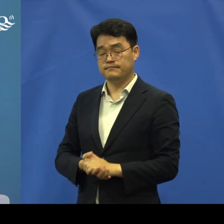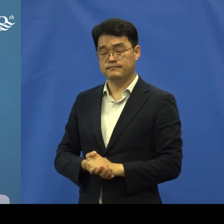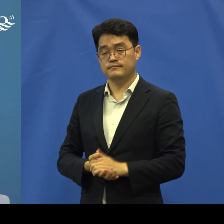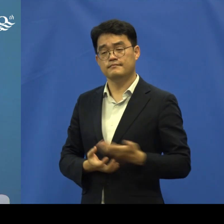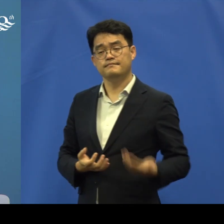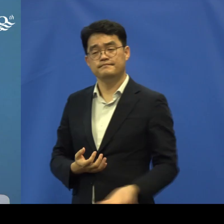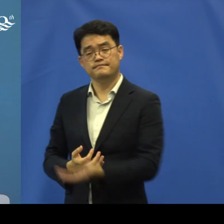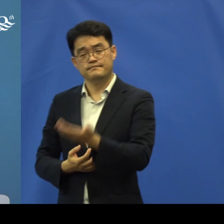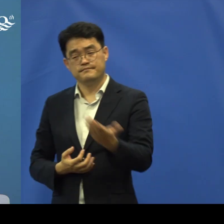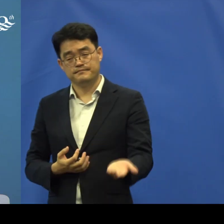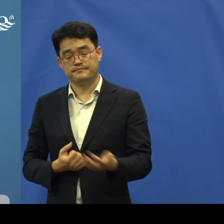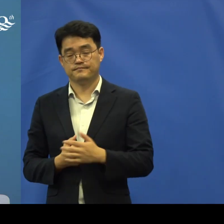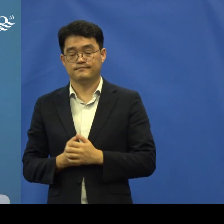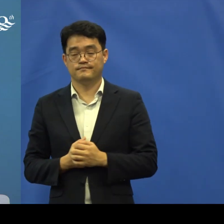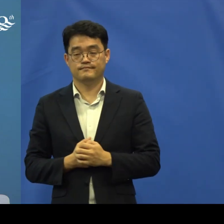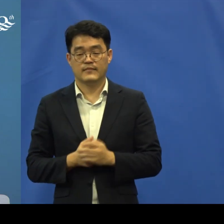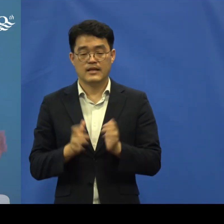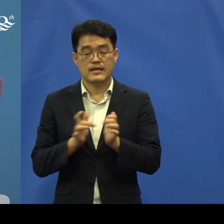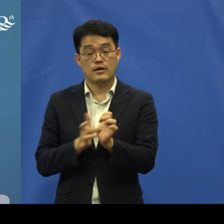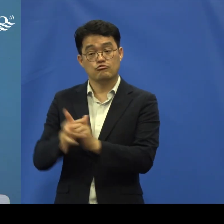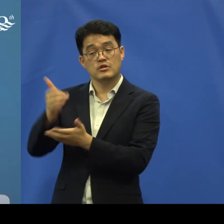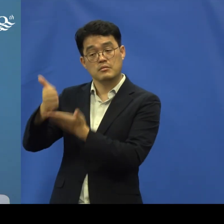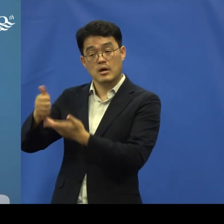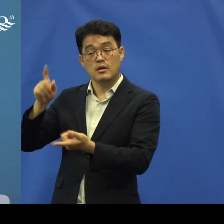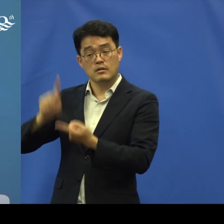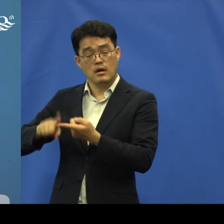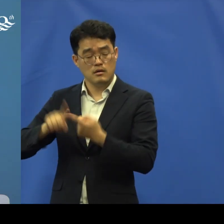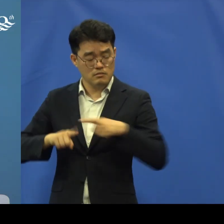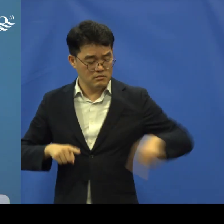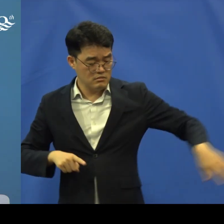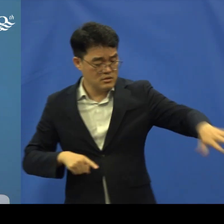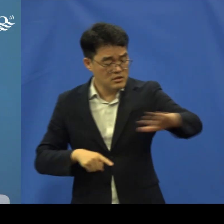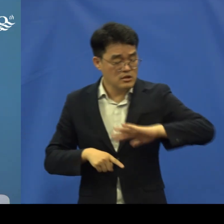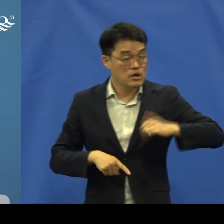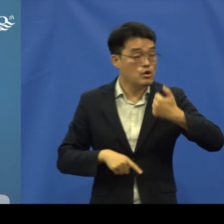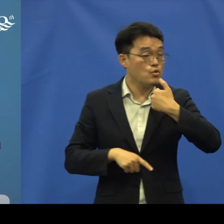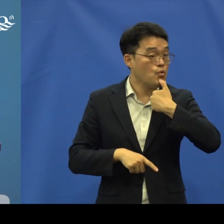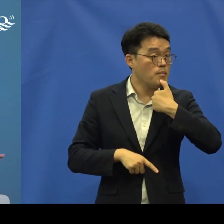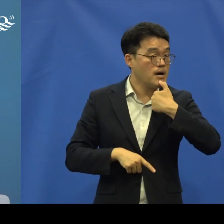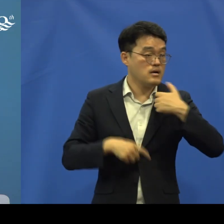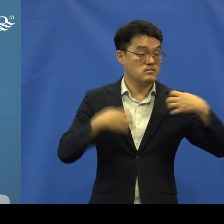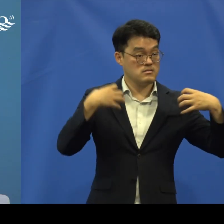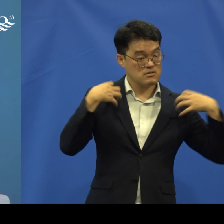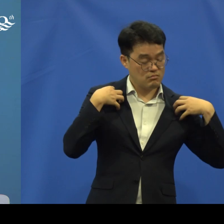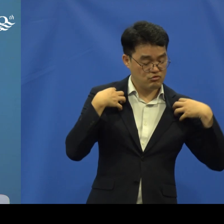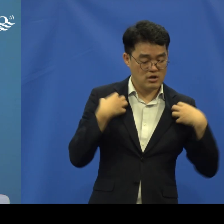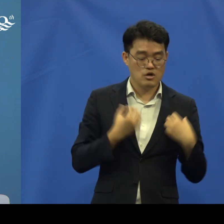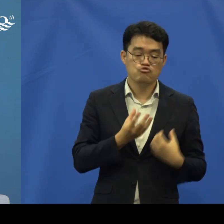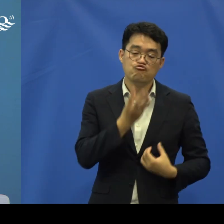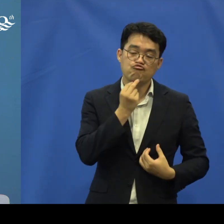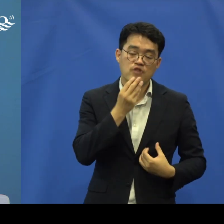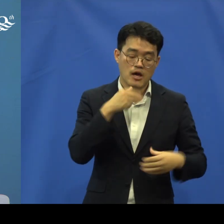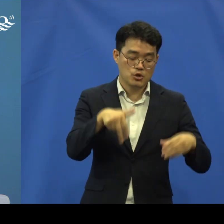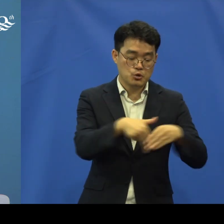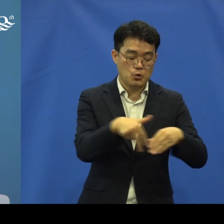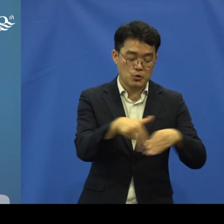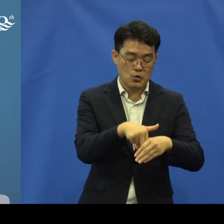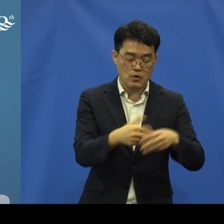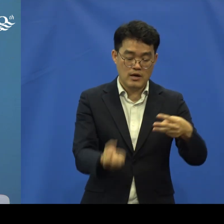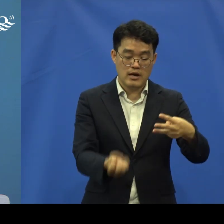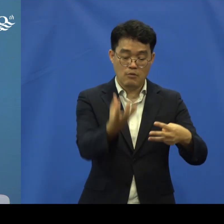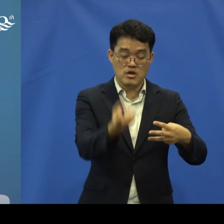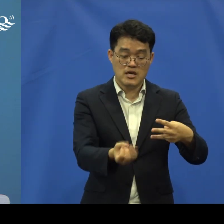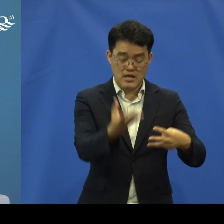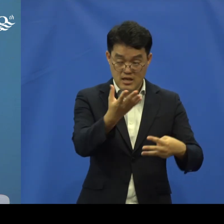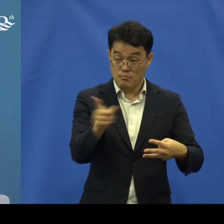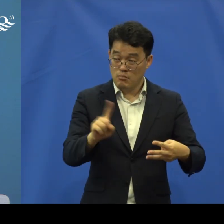말도 안 되는 얘기로 예수님에게 덮어 세우는, 그죠? 로마나 유대의 종교 지도자들이 예수님에게 그